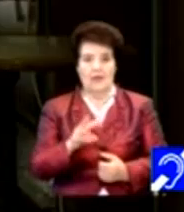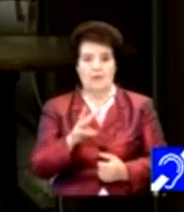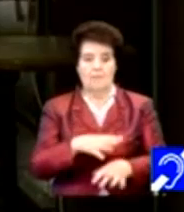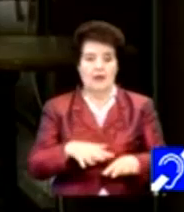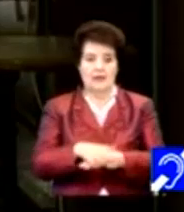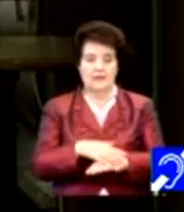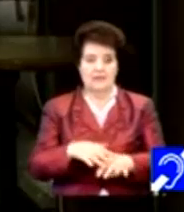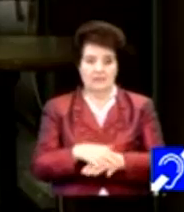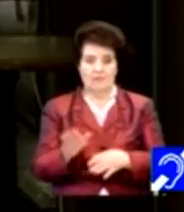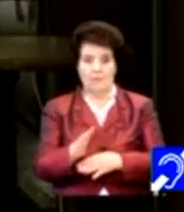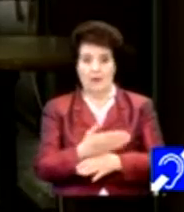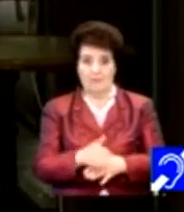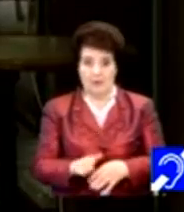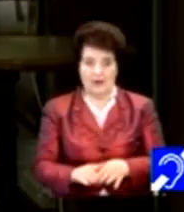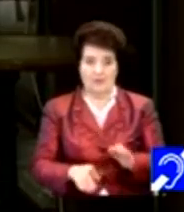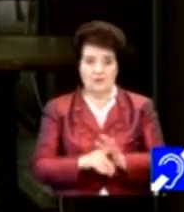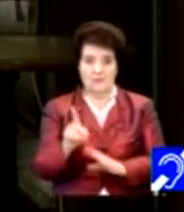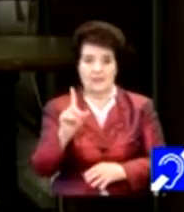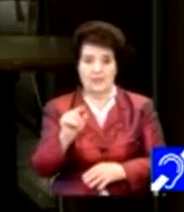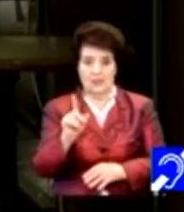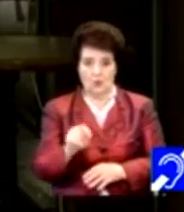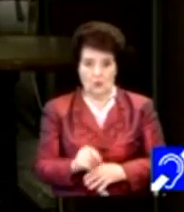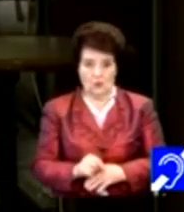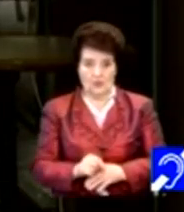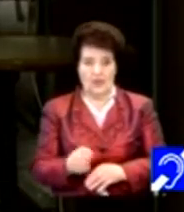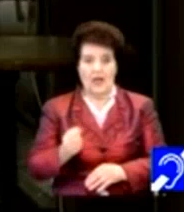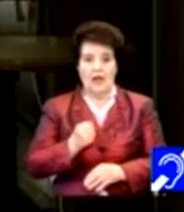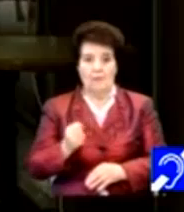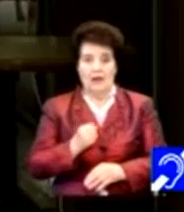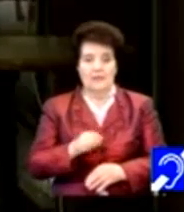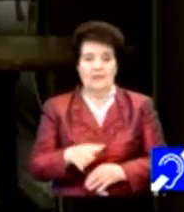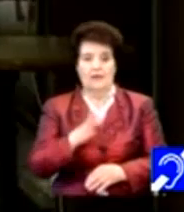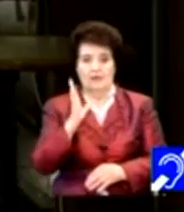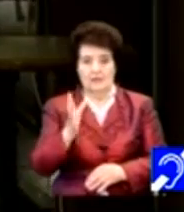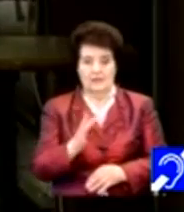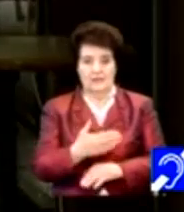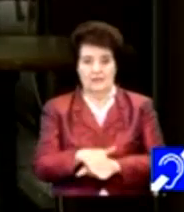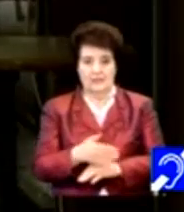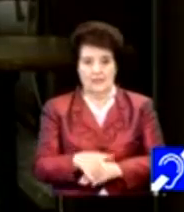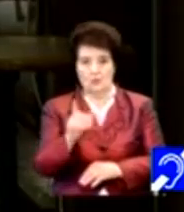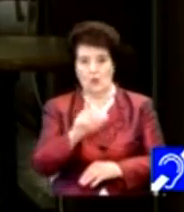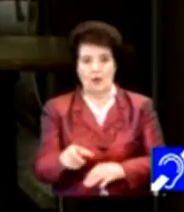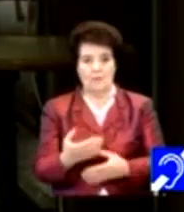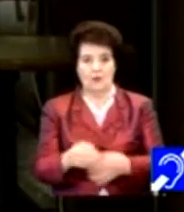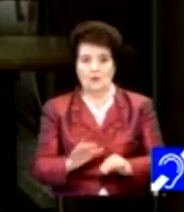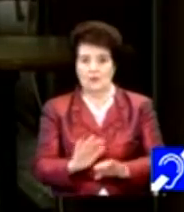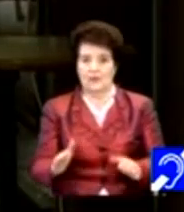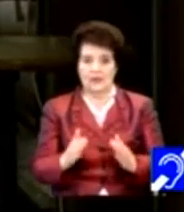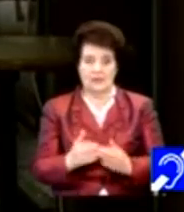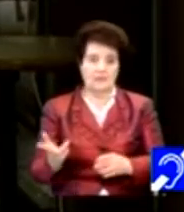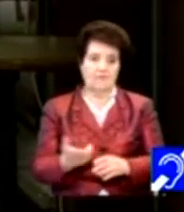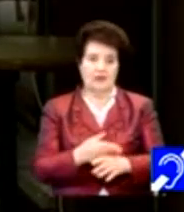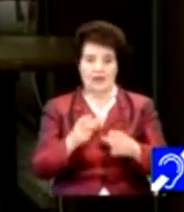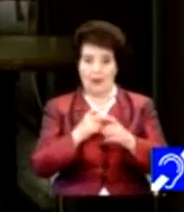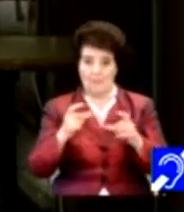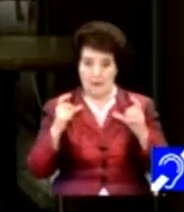plimbarea cetățenilor. Așa că începând de luni va fi scoasă armata pe străzi, iar oamenii nu vor avea voie să iasă din casă fără